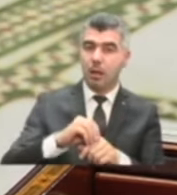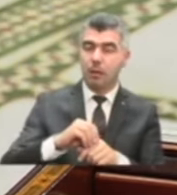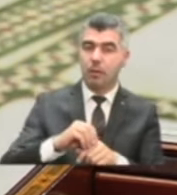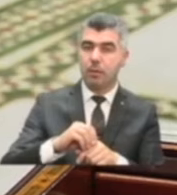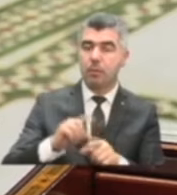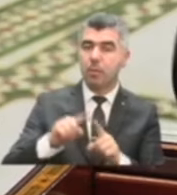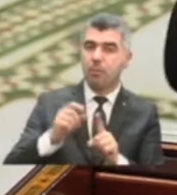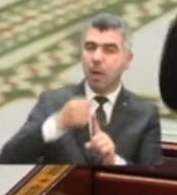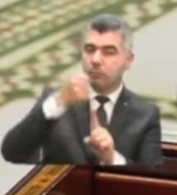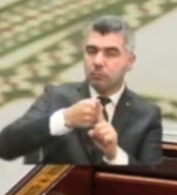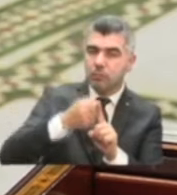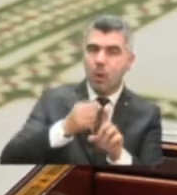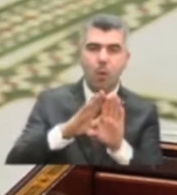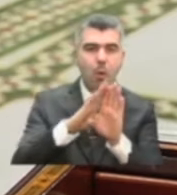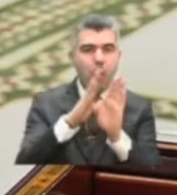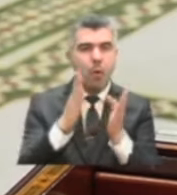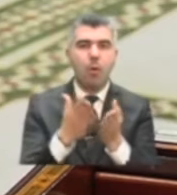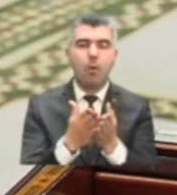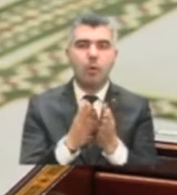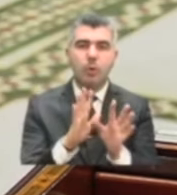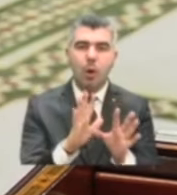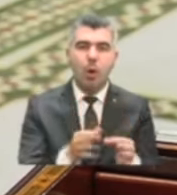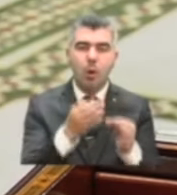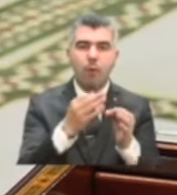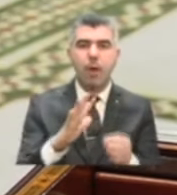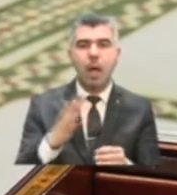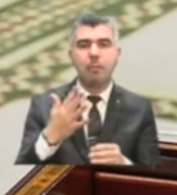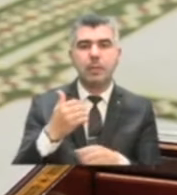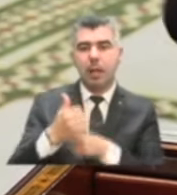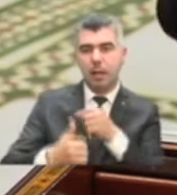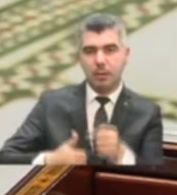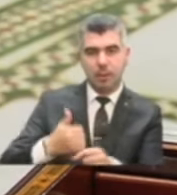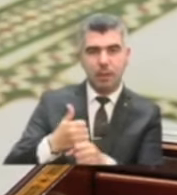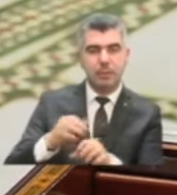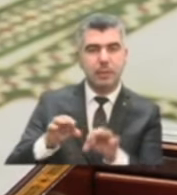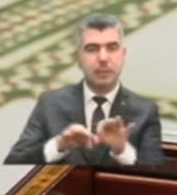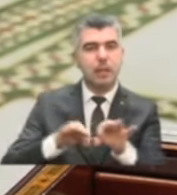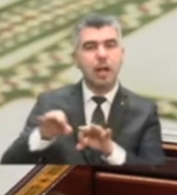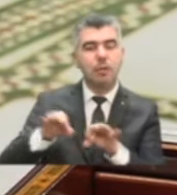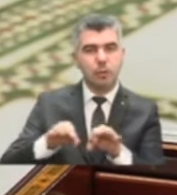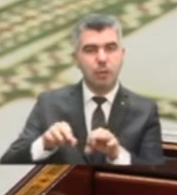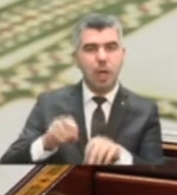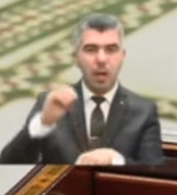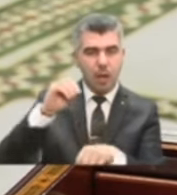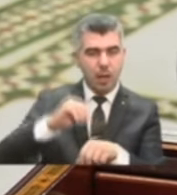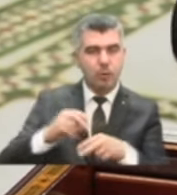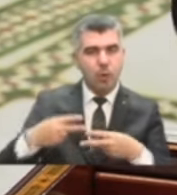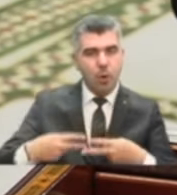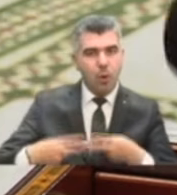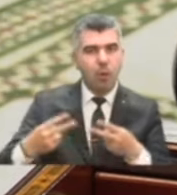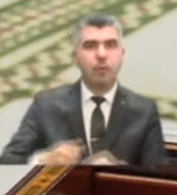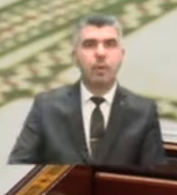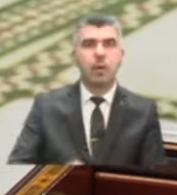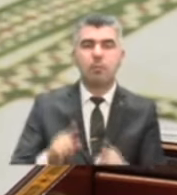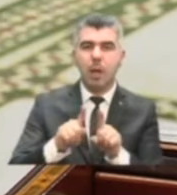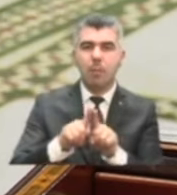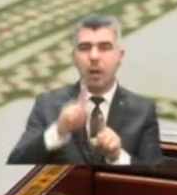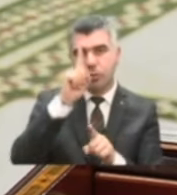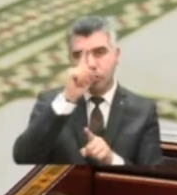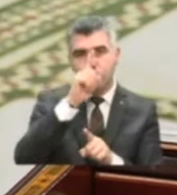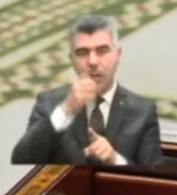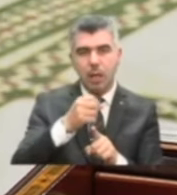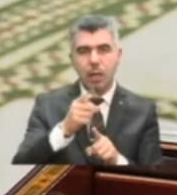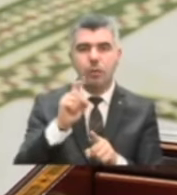الورش شمولي، حنا تنقيموا الخمس سنوات الأولى ديال الاستراتيجية، وغادي نعيدوا النظر في الاستراتيجية، وإن شاء الله في